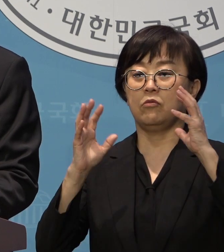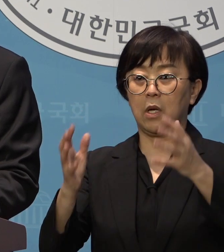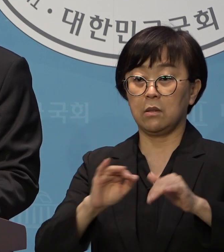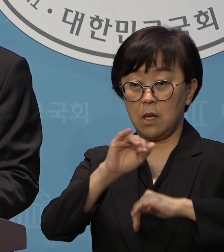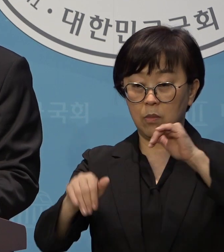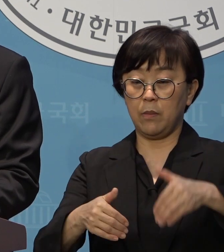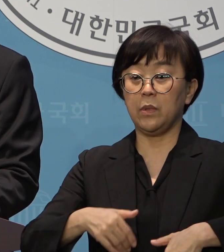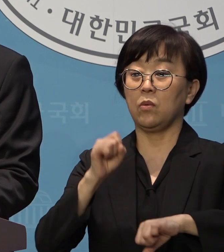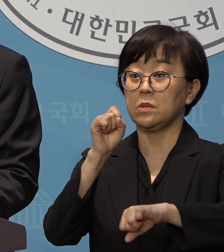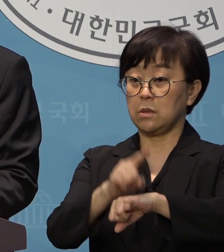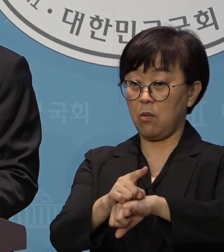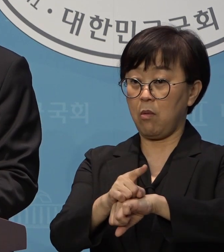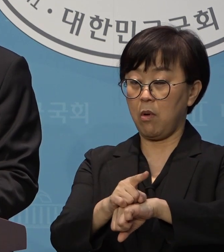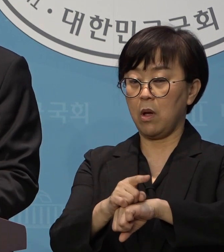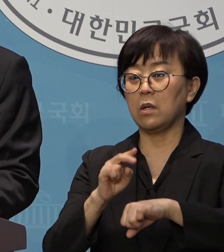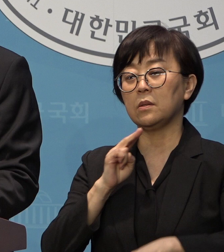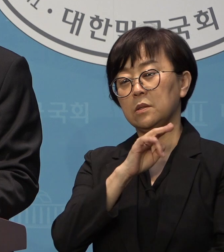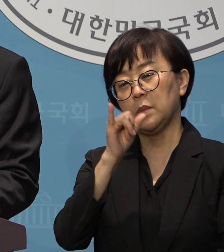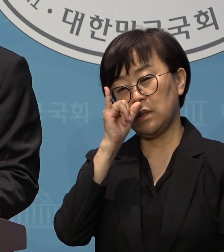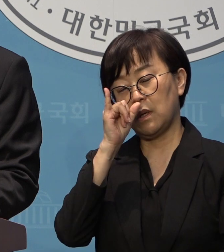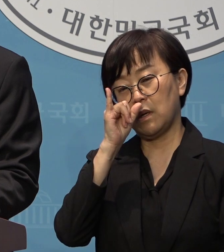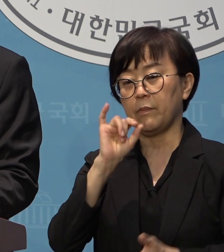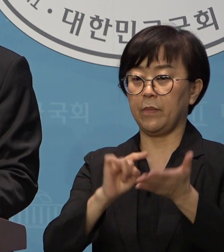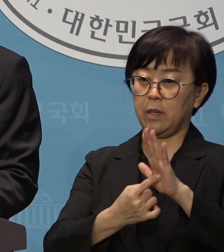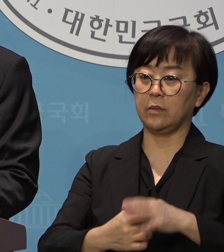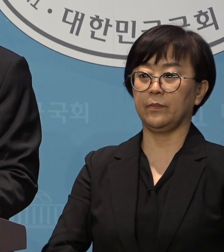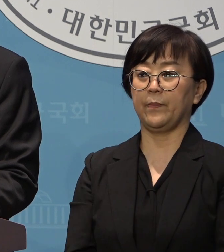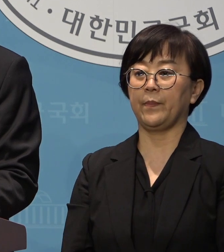개입의 필요성에 의심이 있다고 판시했습니다.